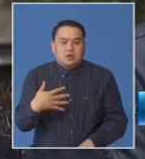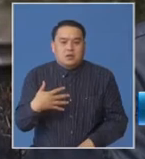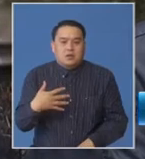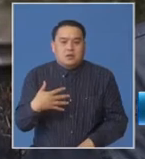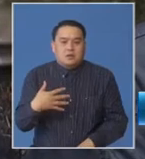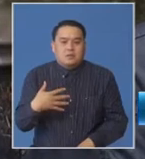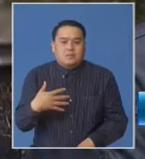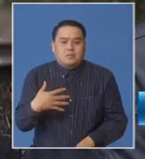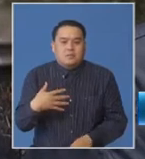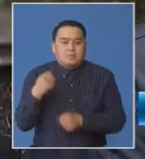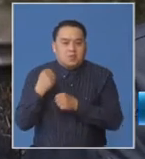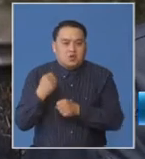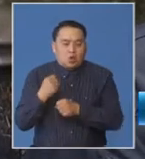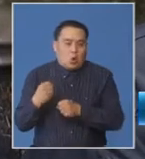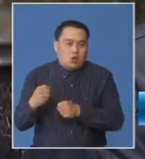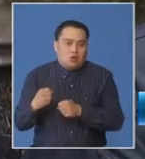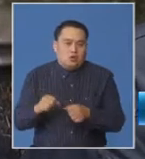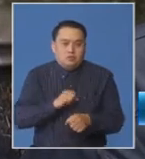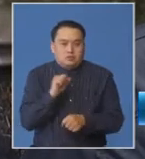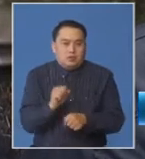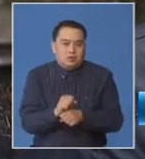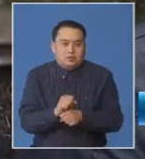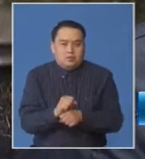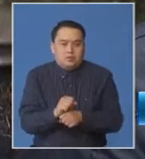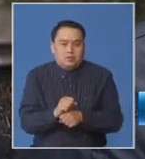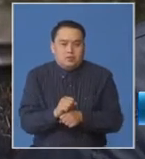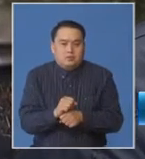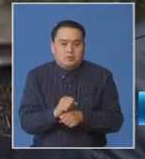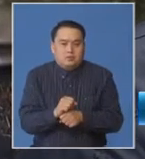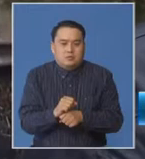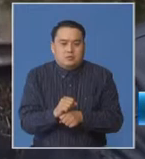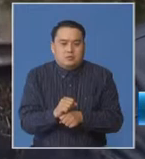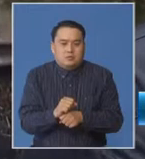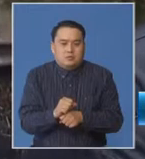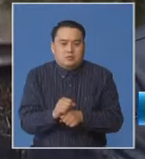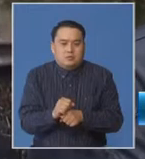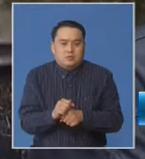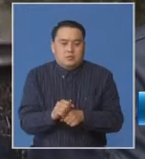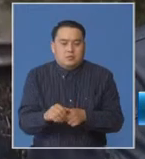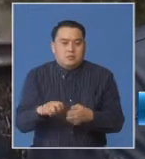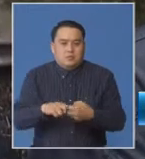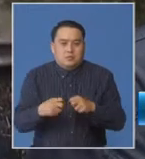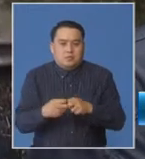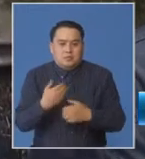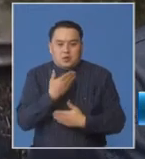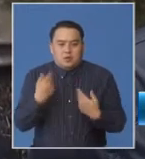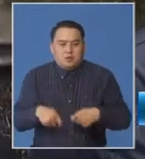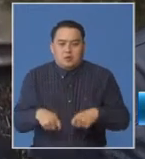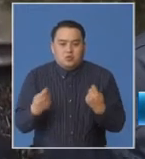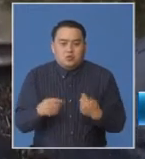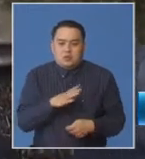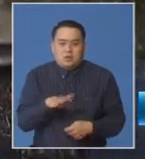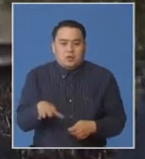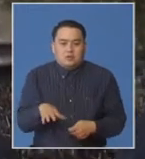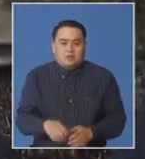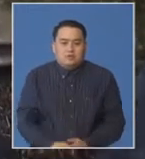было завезено на этот участок. И воду отвели своевременно, без никаких нарушений или там